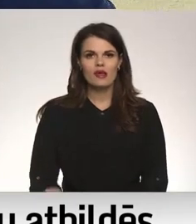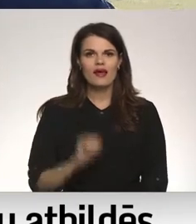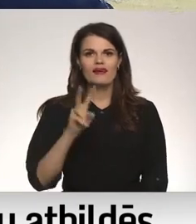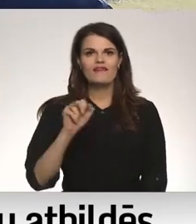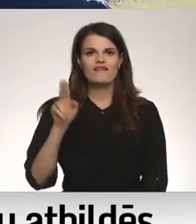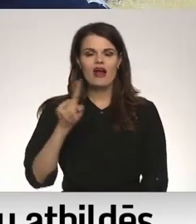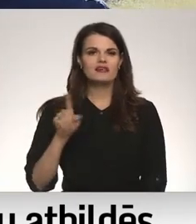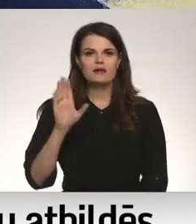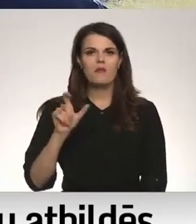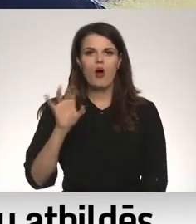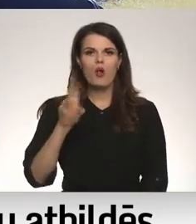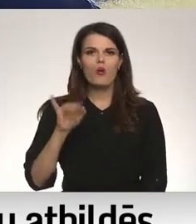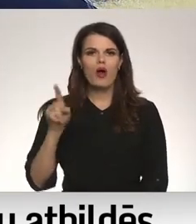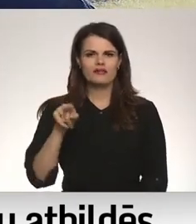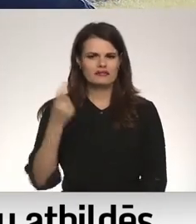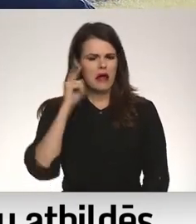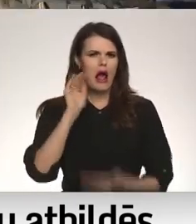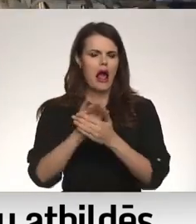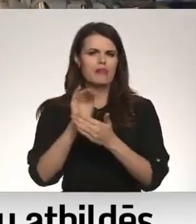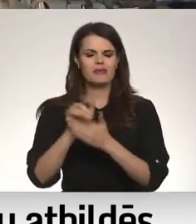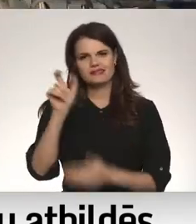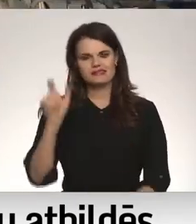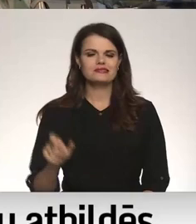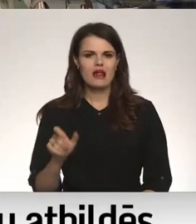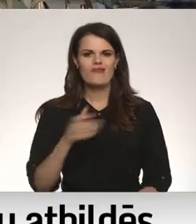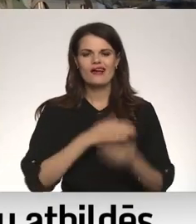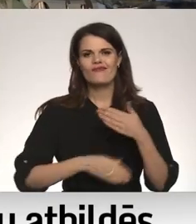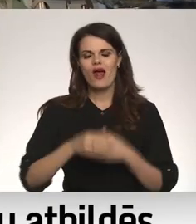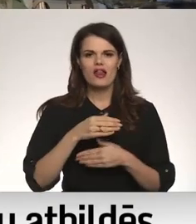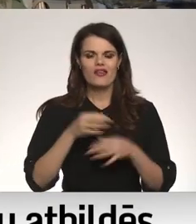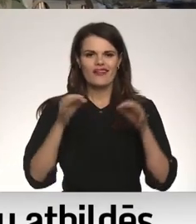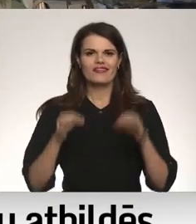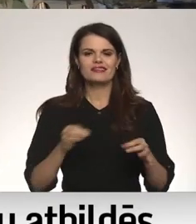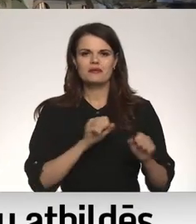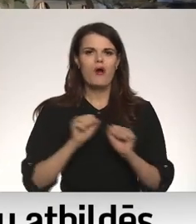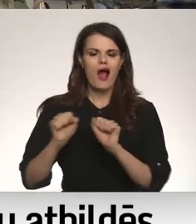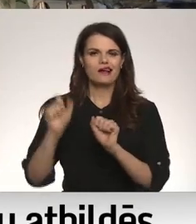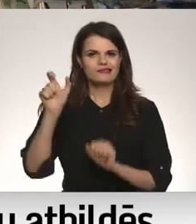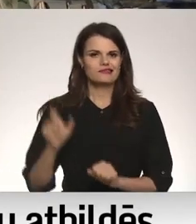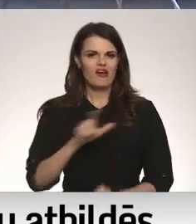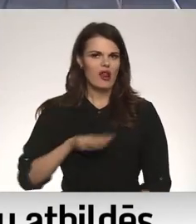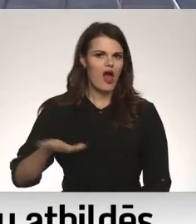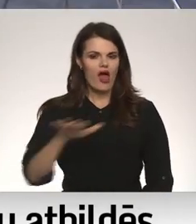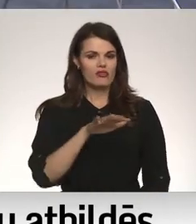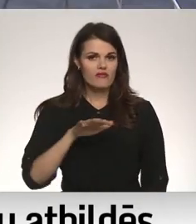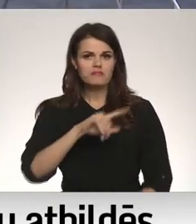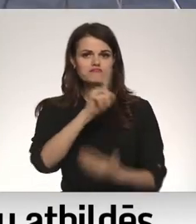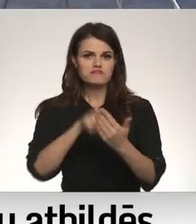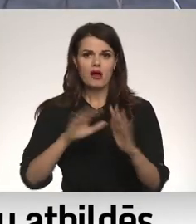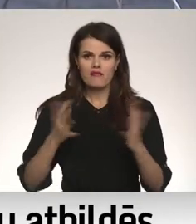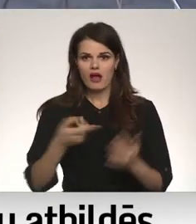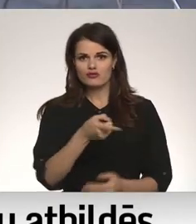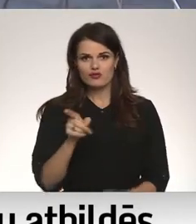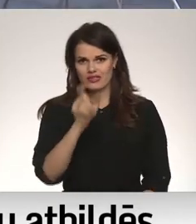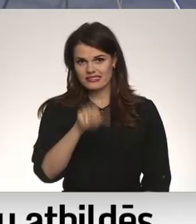Ivars Balodis ir viens no atpazīstamākajiem cilvēku ar invaliditāti tiesību aizstāvjiem Latvijā. Vaicāts, vai šo